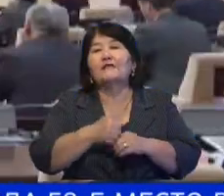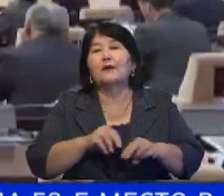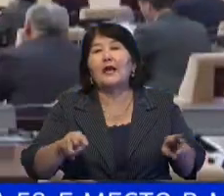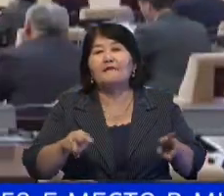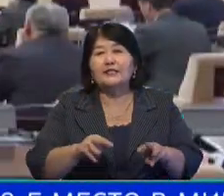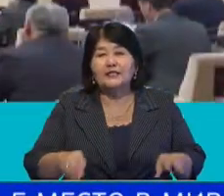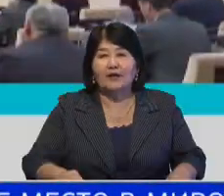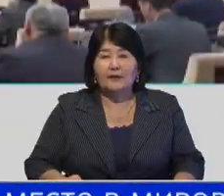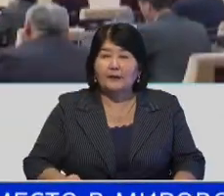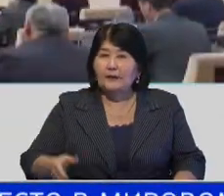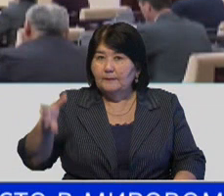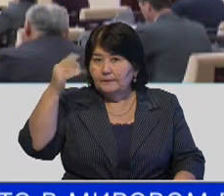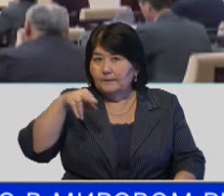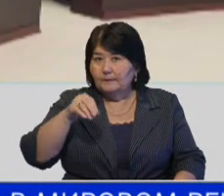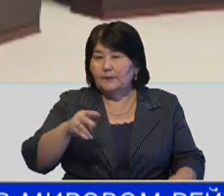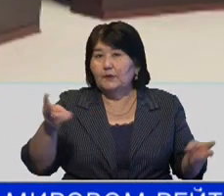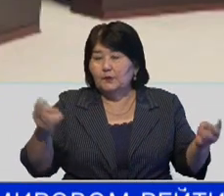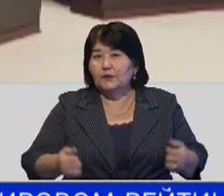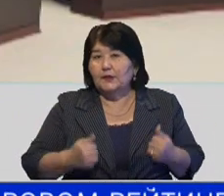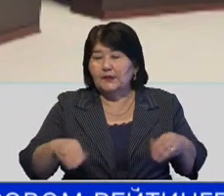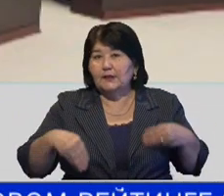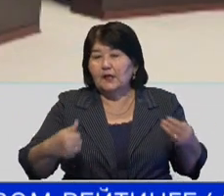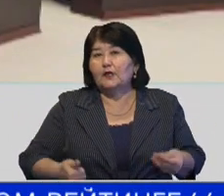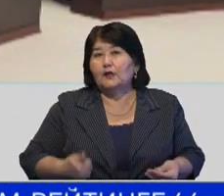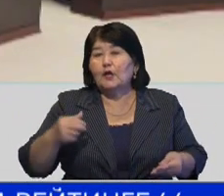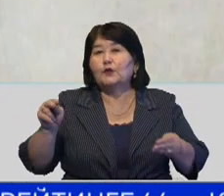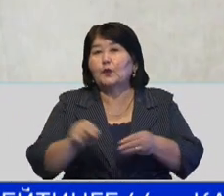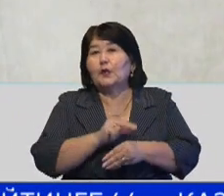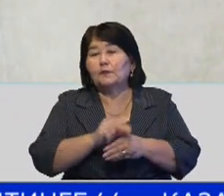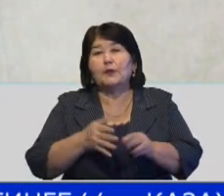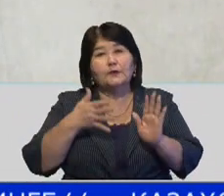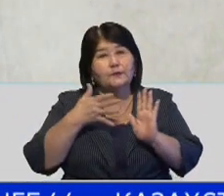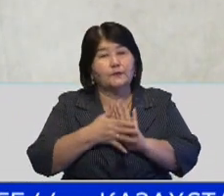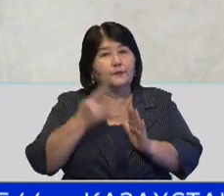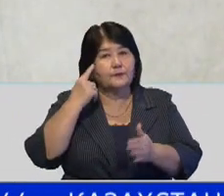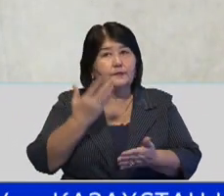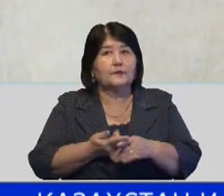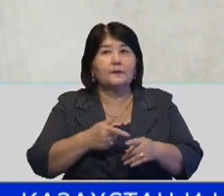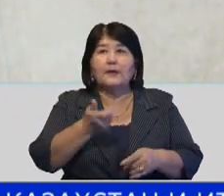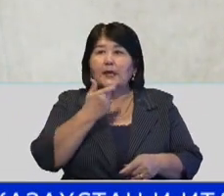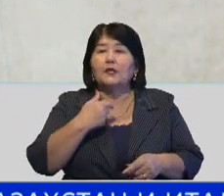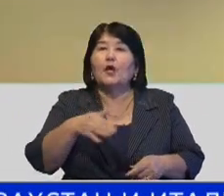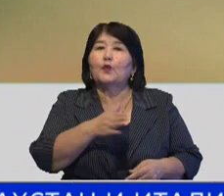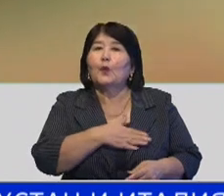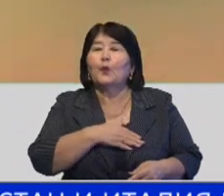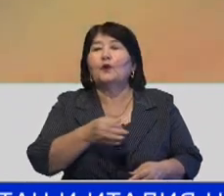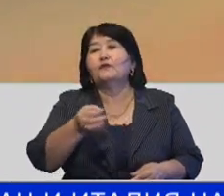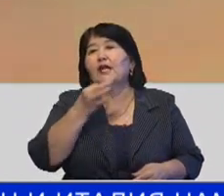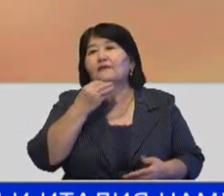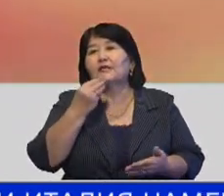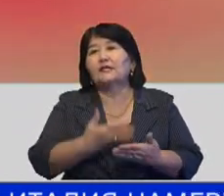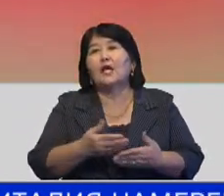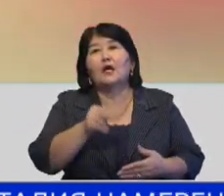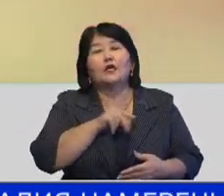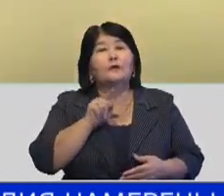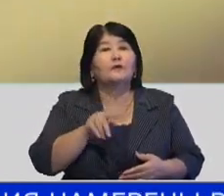правительства по мнению депутата нужно стремиться дать достойное воспитание глубокие представления об этике духовно-нравственных ценностях